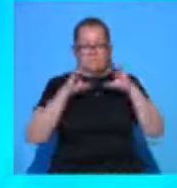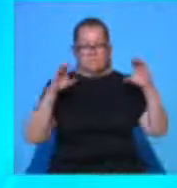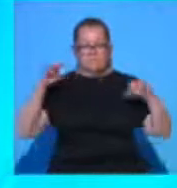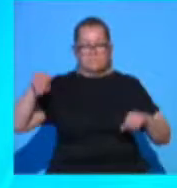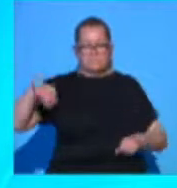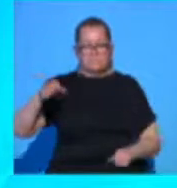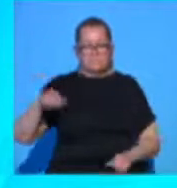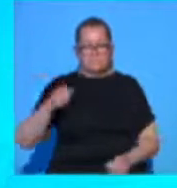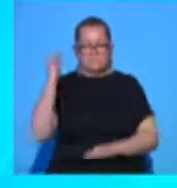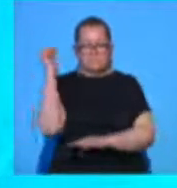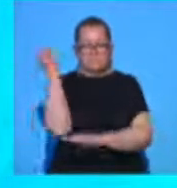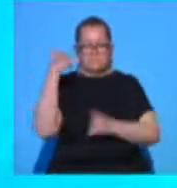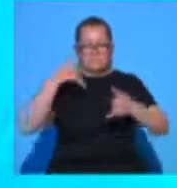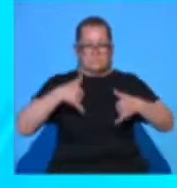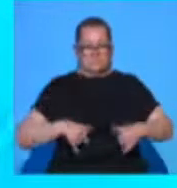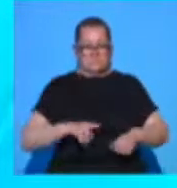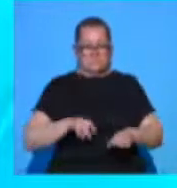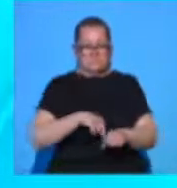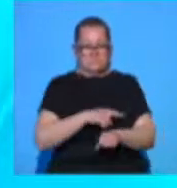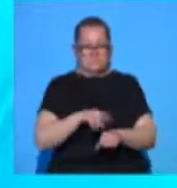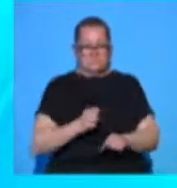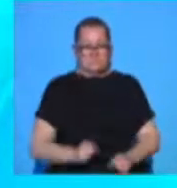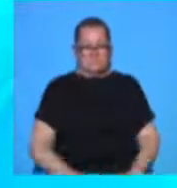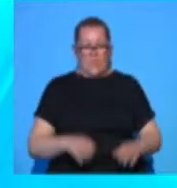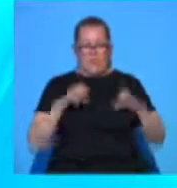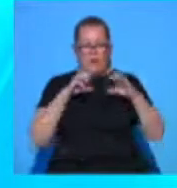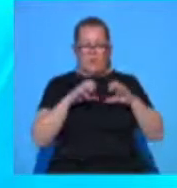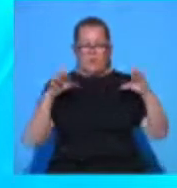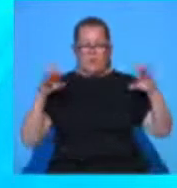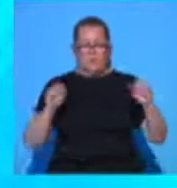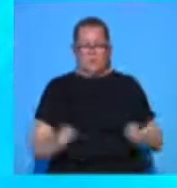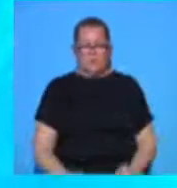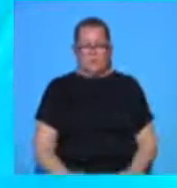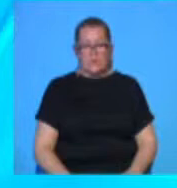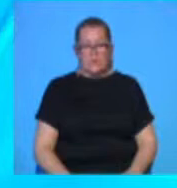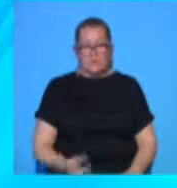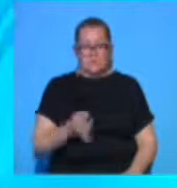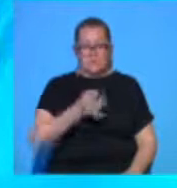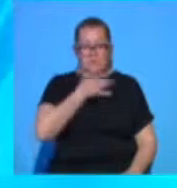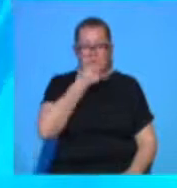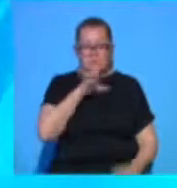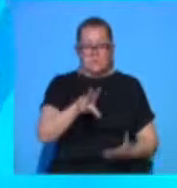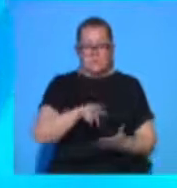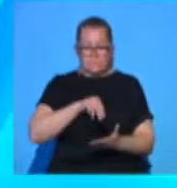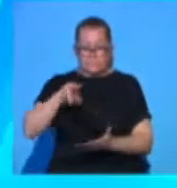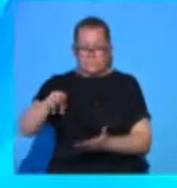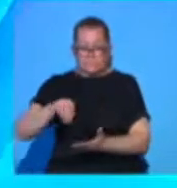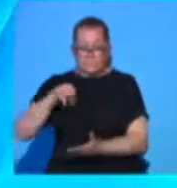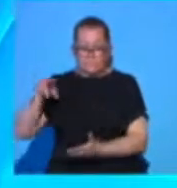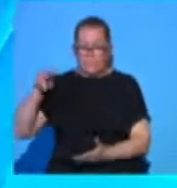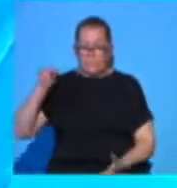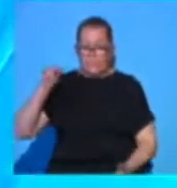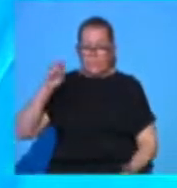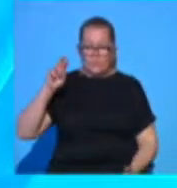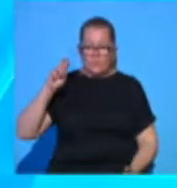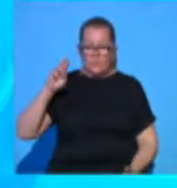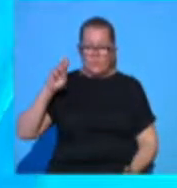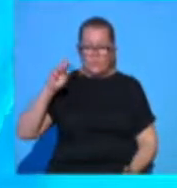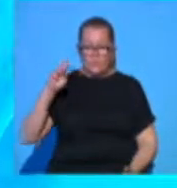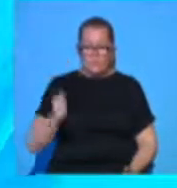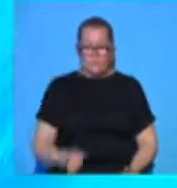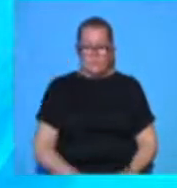Muzeul Județean din Alexandria găzduiește în această perioadă o expoziție inedită. Este vorba despre o colecție de